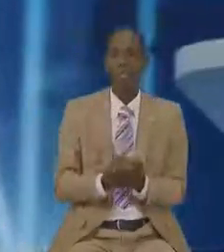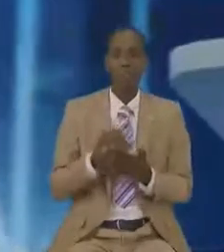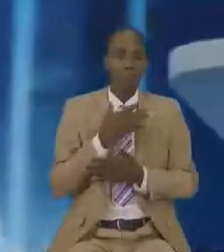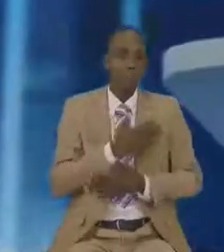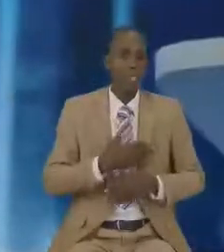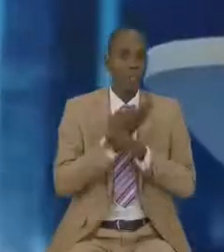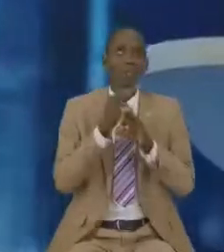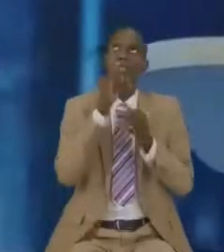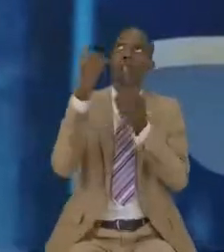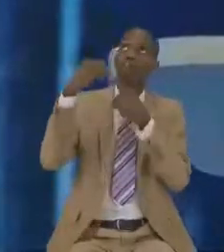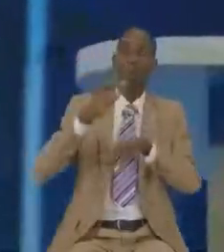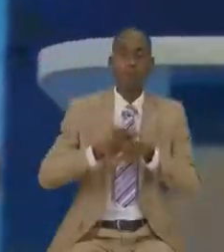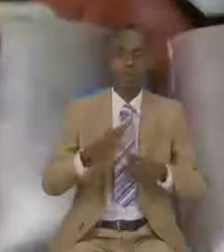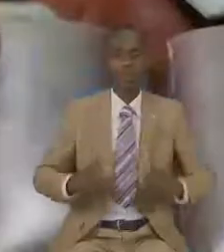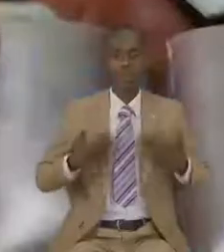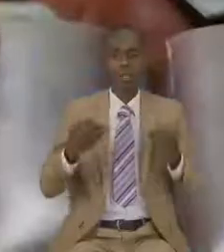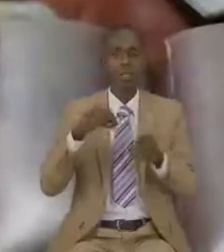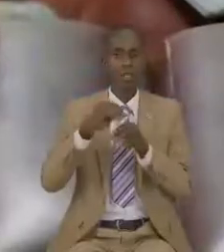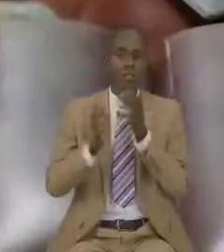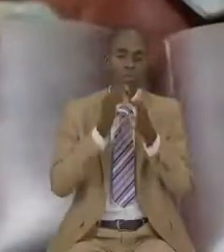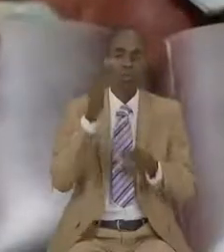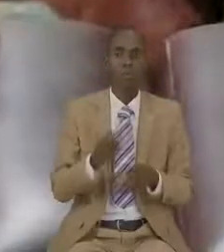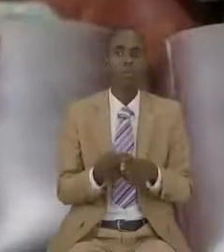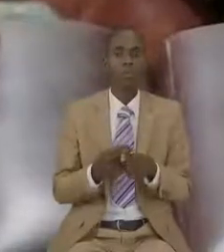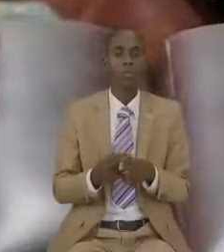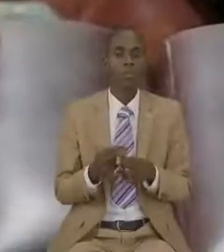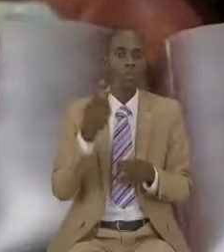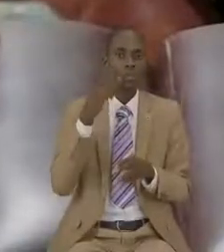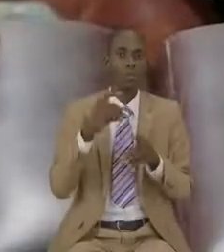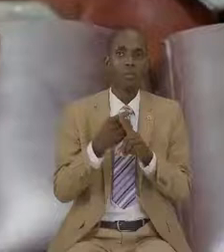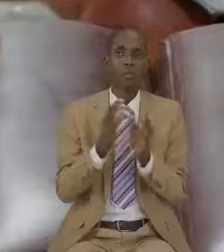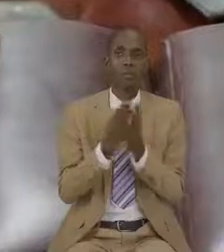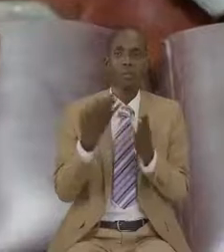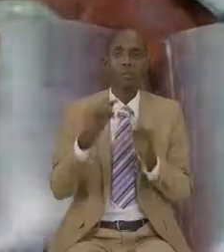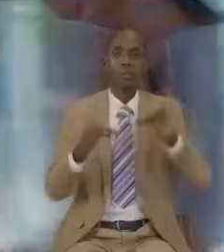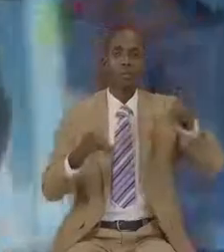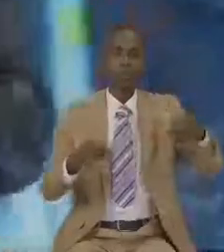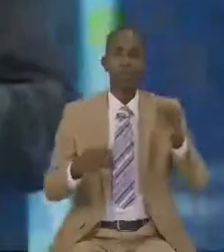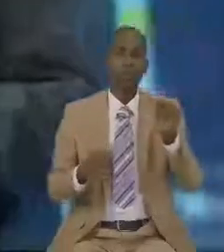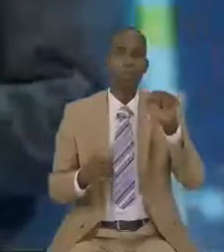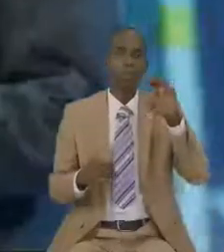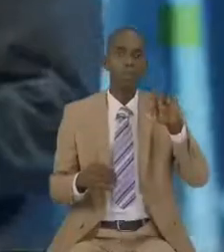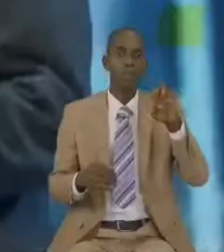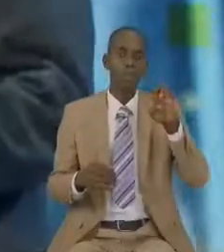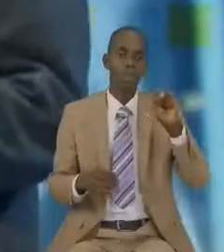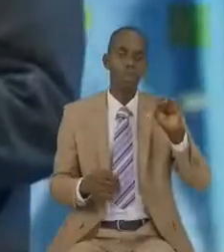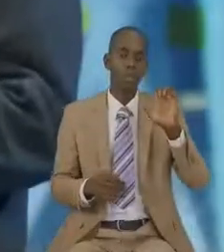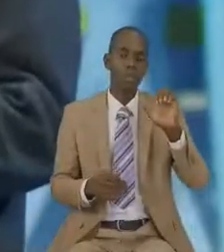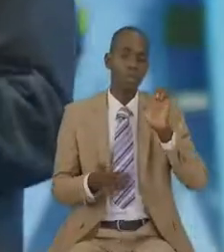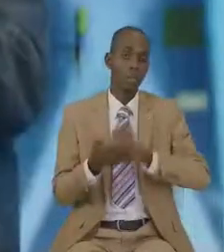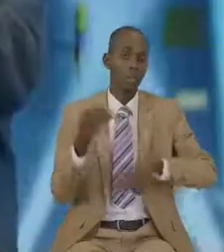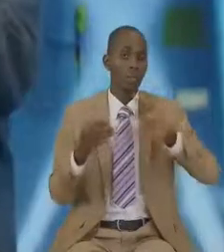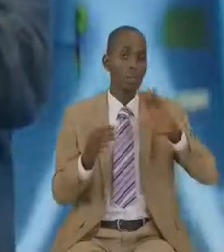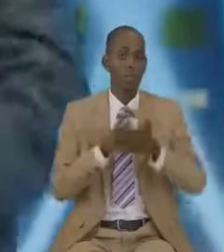vient pour toi ce soir. Voyons Jacques chapitre 5. Jacques chapitre 5, 11.